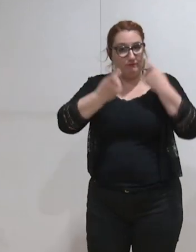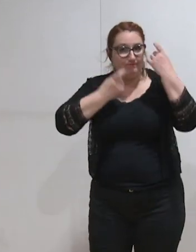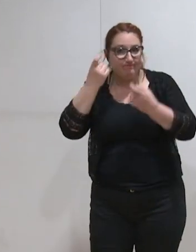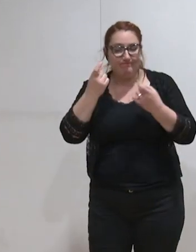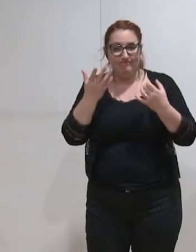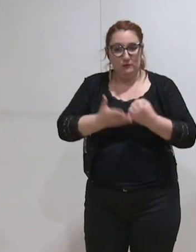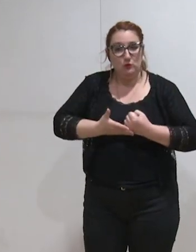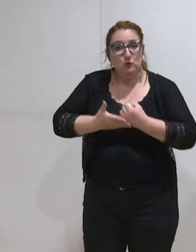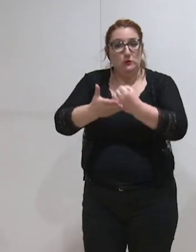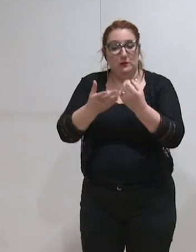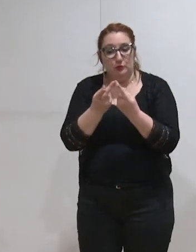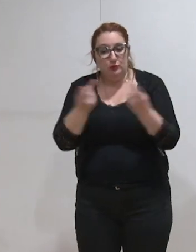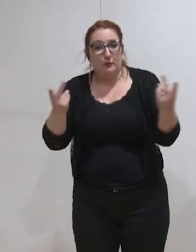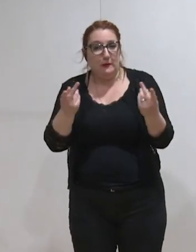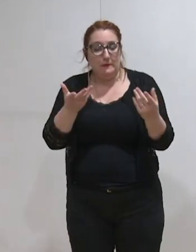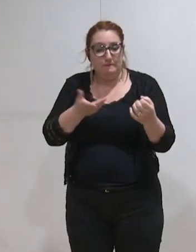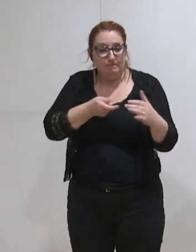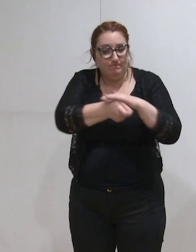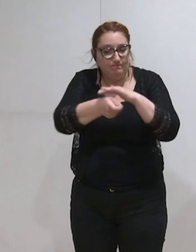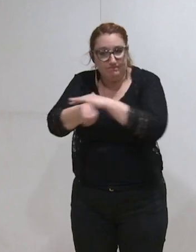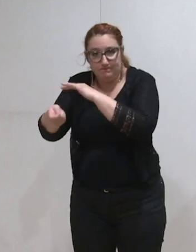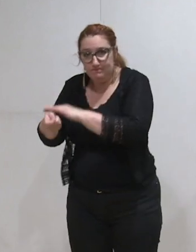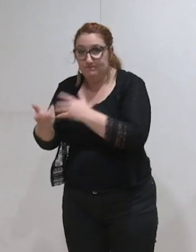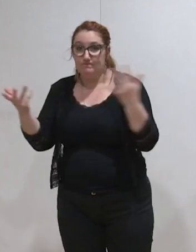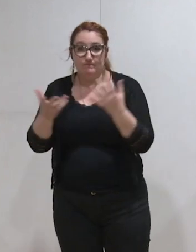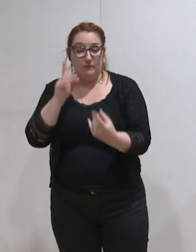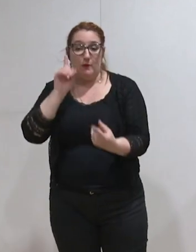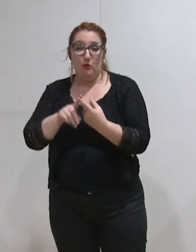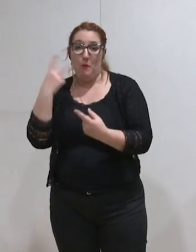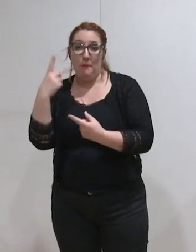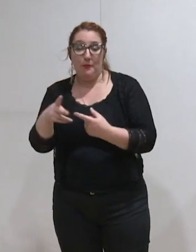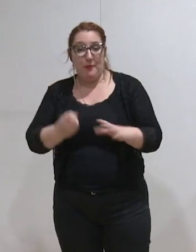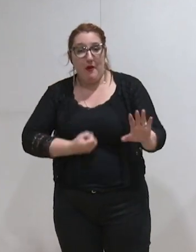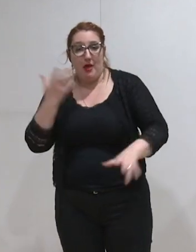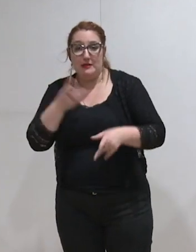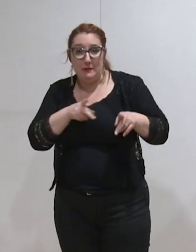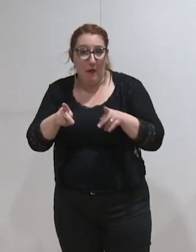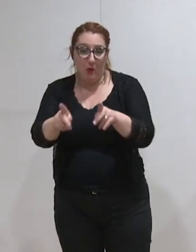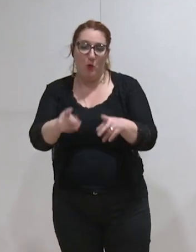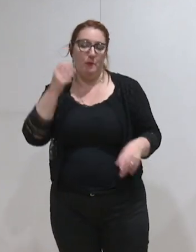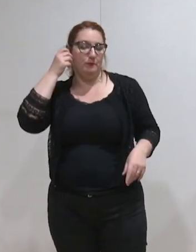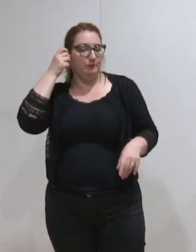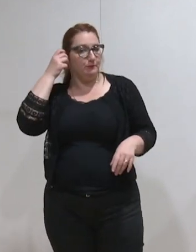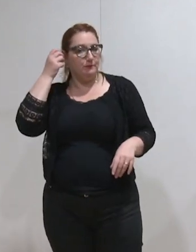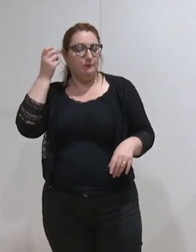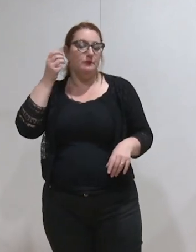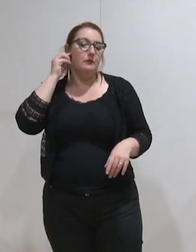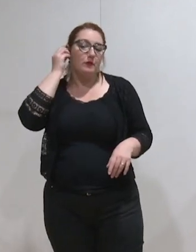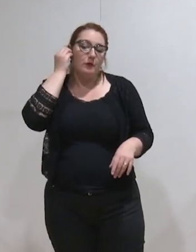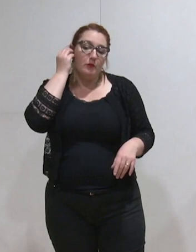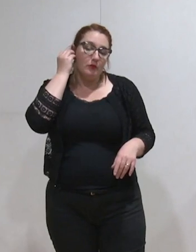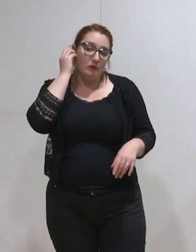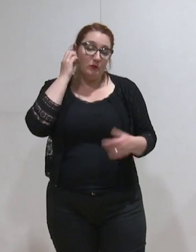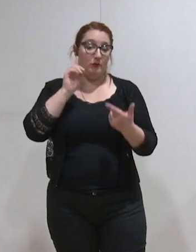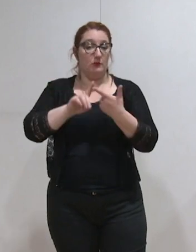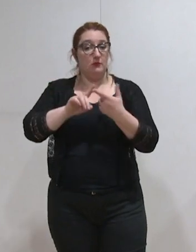soutien public nous devons apporter dans un parcours d'artistes c'est ça que nous interrogeons deuxièmement la question de l'émergence artistique par